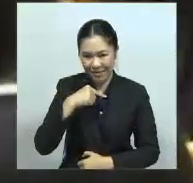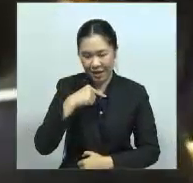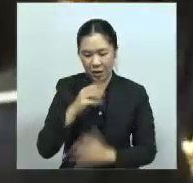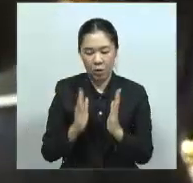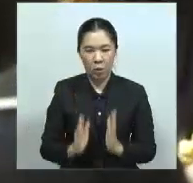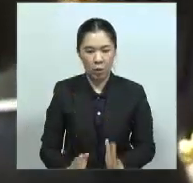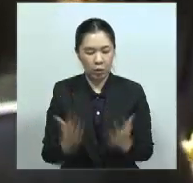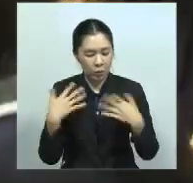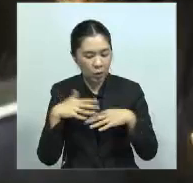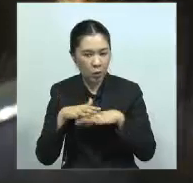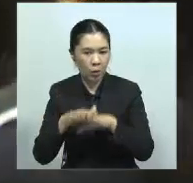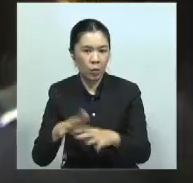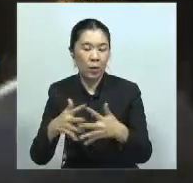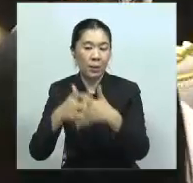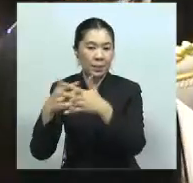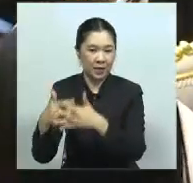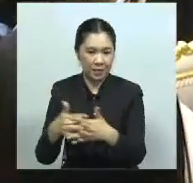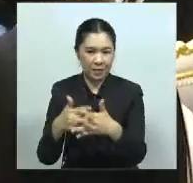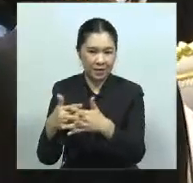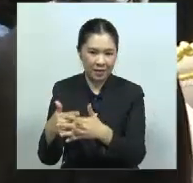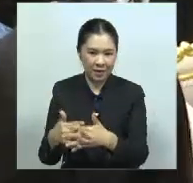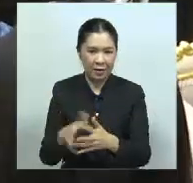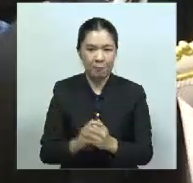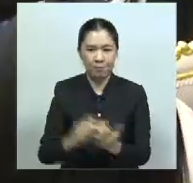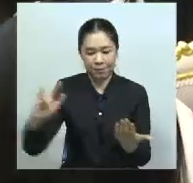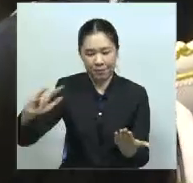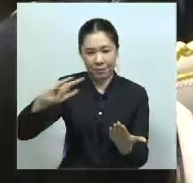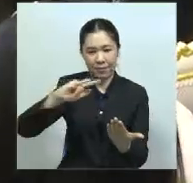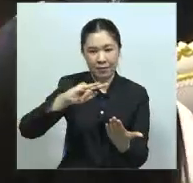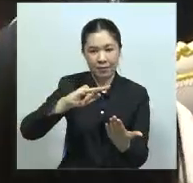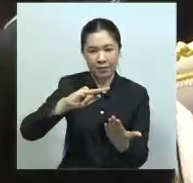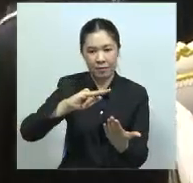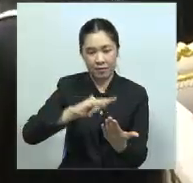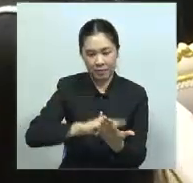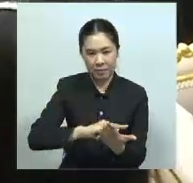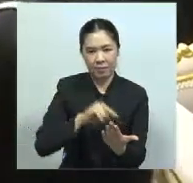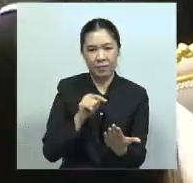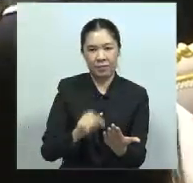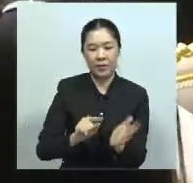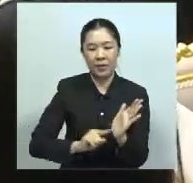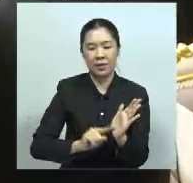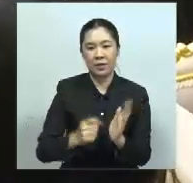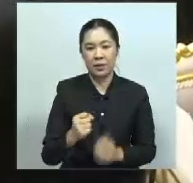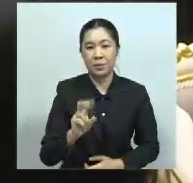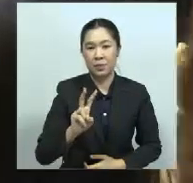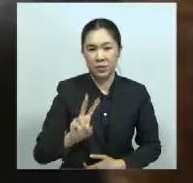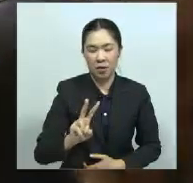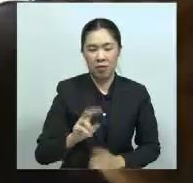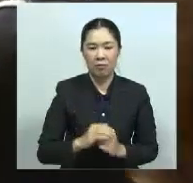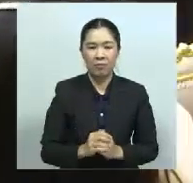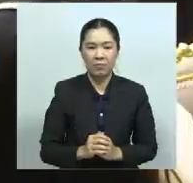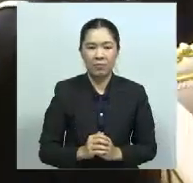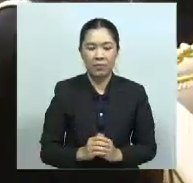งการเยาวชนไทยในสหรัฐอเมริกาเยือนแผ่นดินไทยขออภัยค่ะเยือนแผ่นดินแม่ครั้งที่12รวมทั้ง